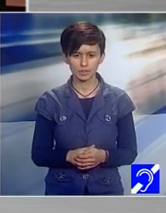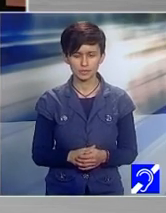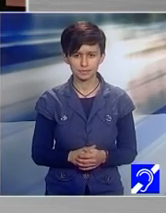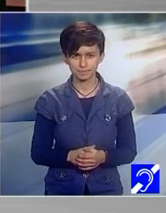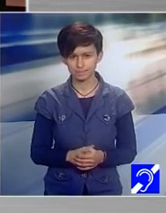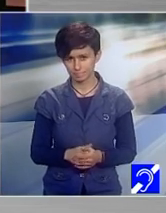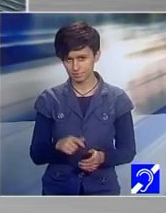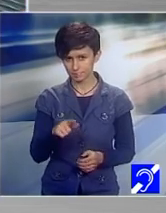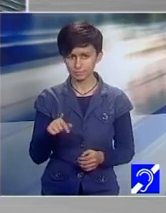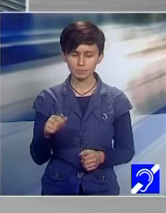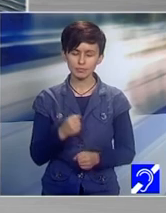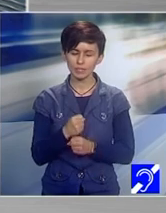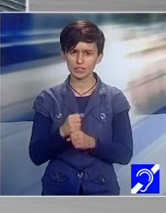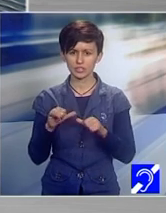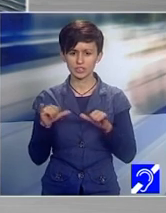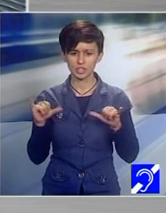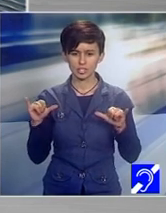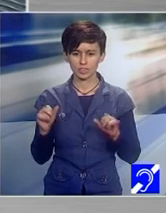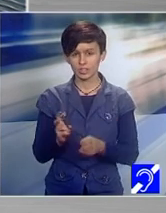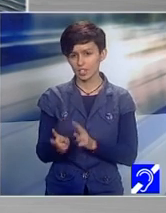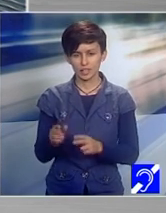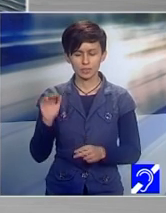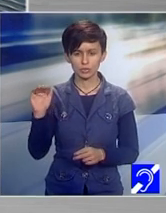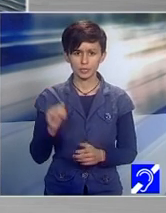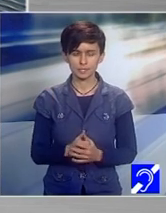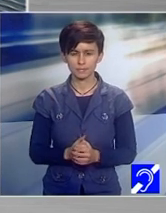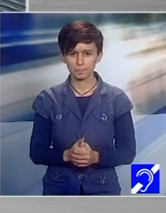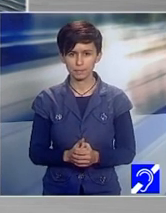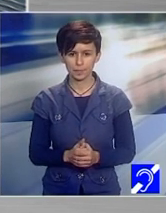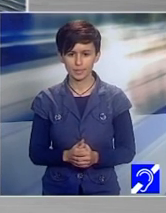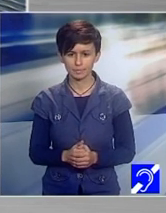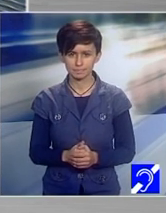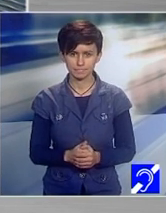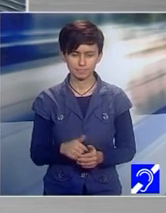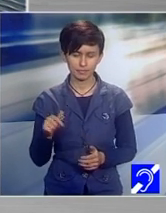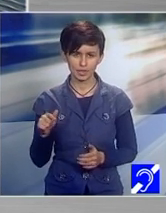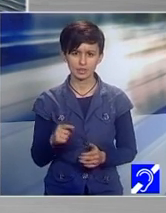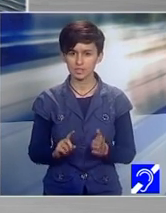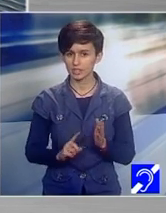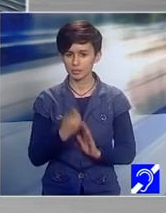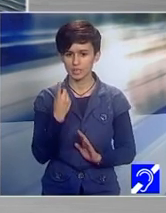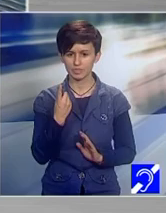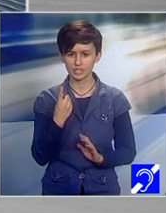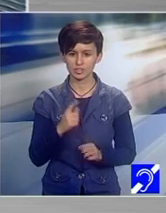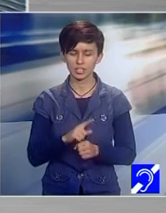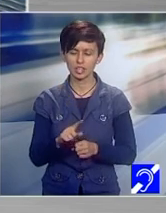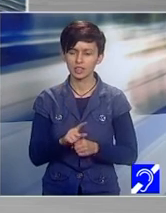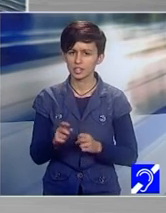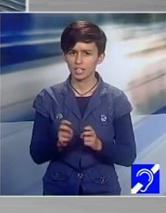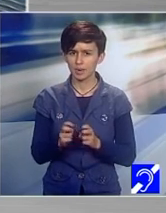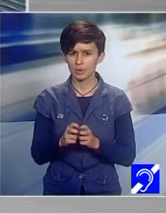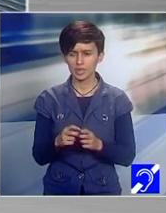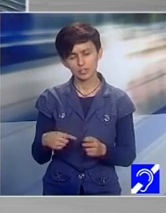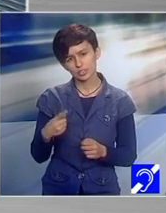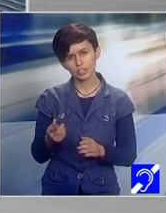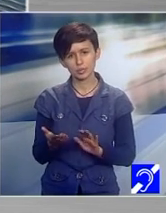face dezvoltarea? Intensiv sau extensiv? Ați perfecționa tot instrumentul? În ceea ce am. Așa? Și apoi ați începe să...